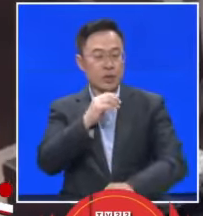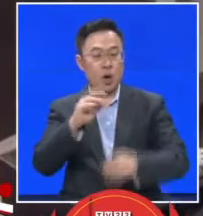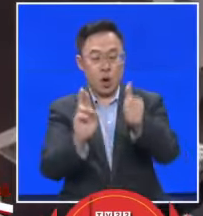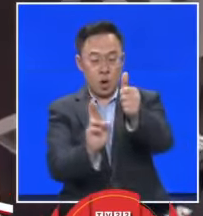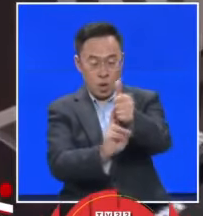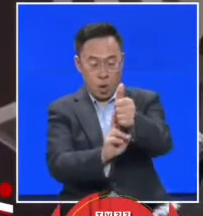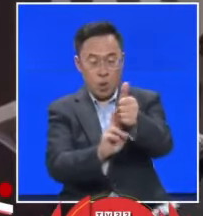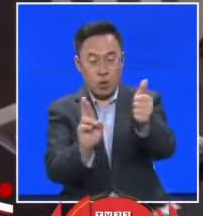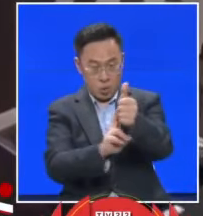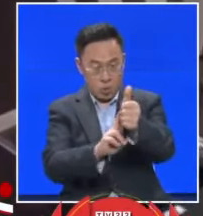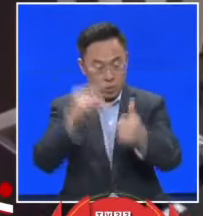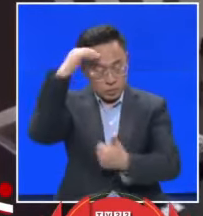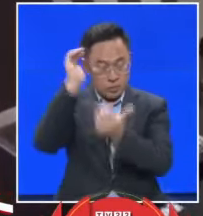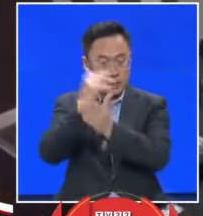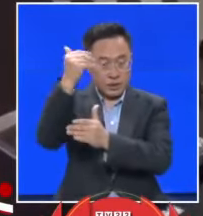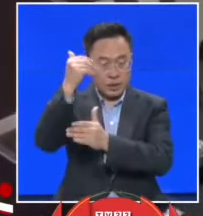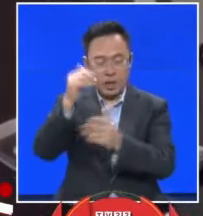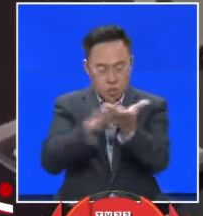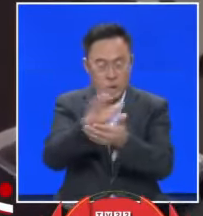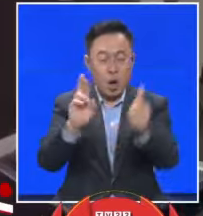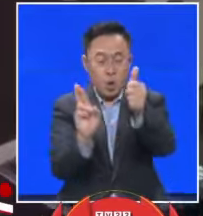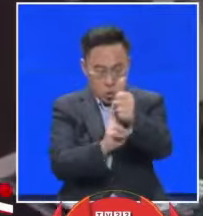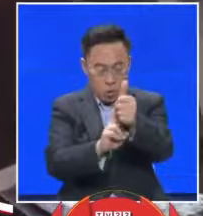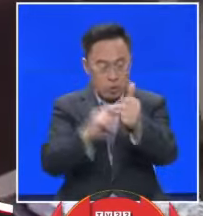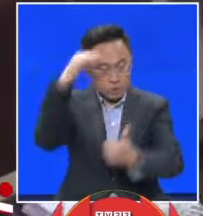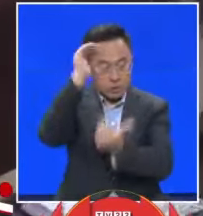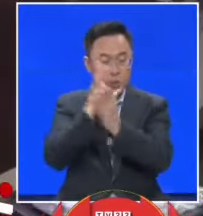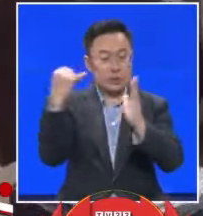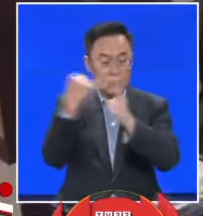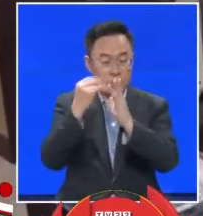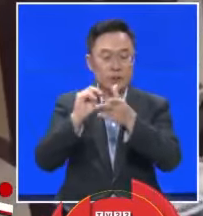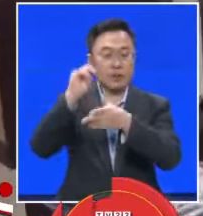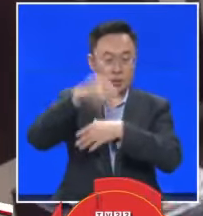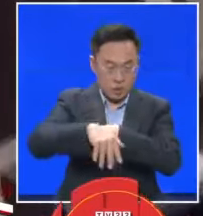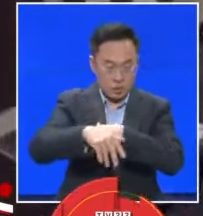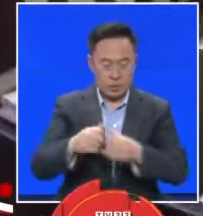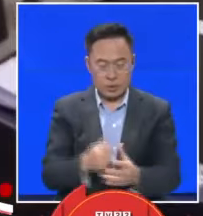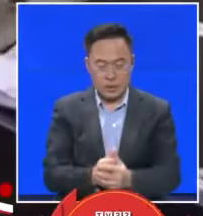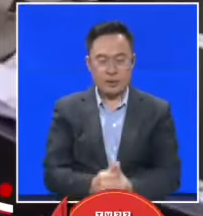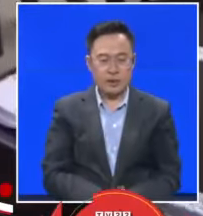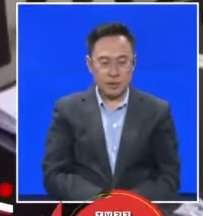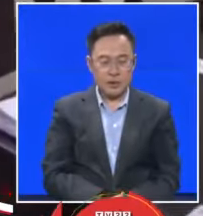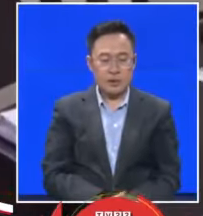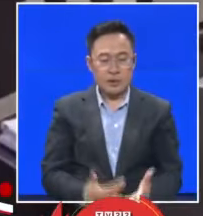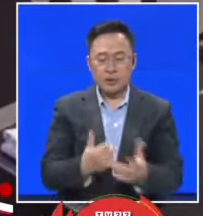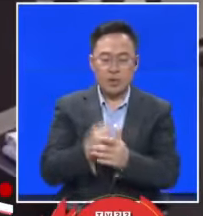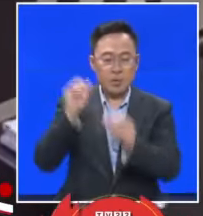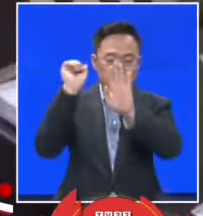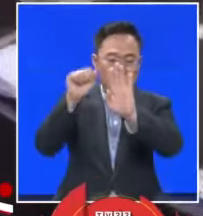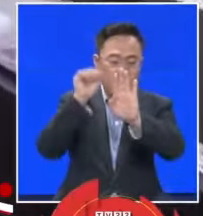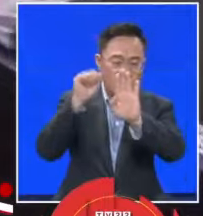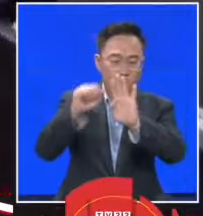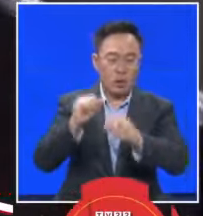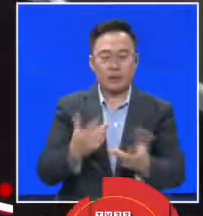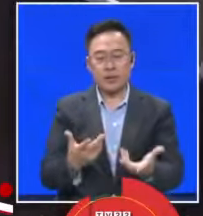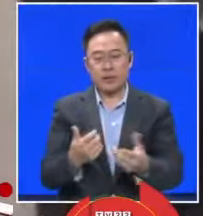ให้ออกไปหลายครั้งแต่พันตำรวจท่านนี้ก็ไม่ยอมออกไปครับสุดท้ายก็เลยให้สายตรวจเนี่ยมาเชิญตัวผู้ถูกกล่าวหาคือพันตำรวจเอกออกไปถ้าไม่ออก